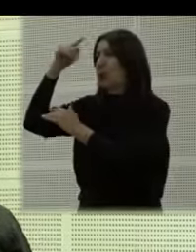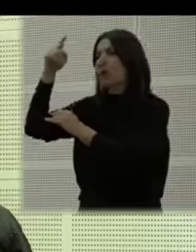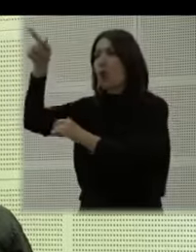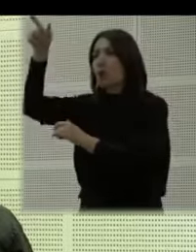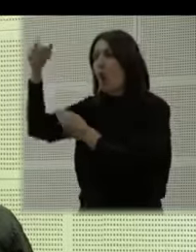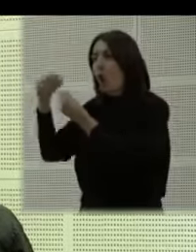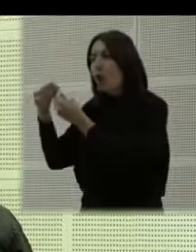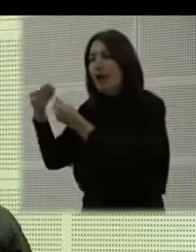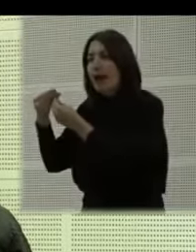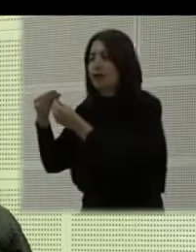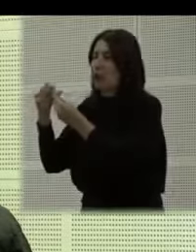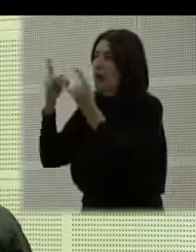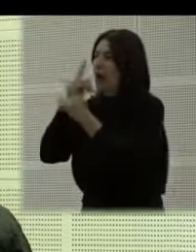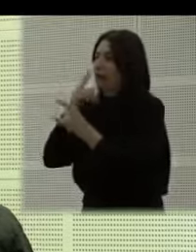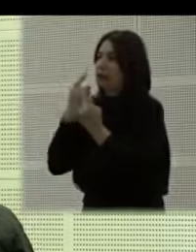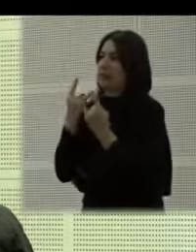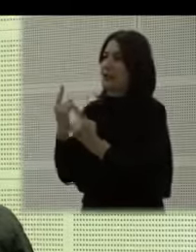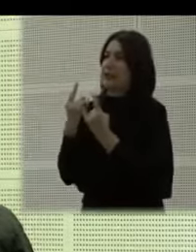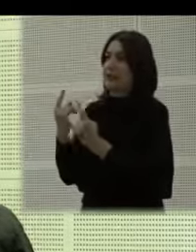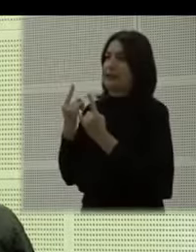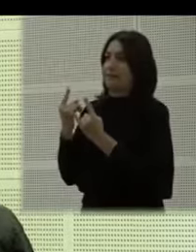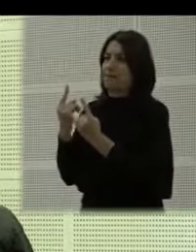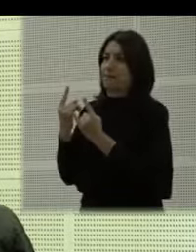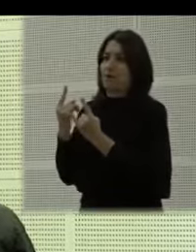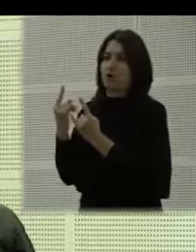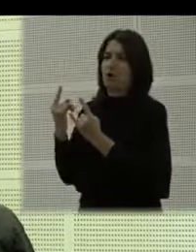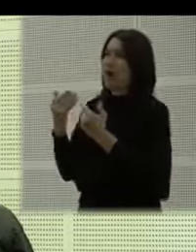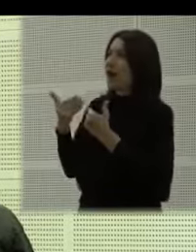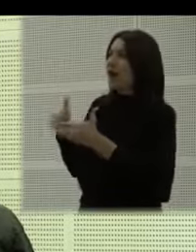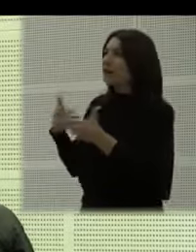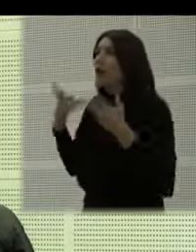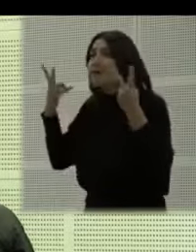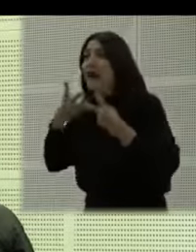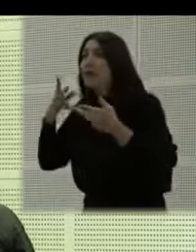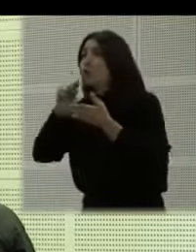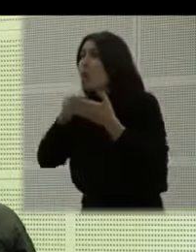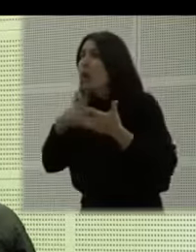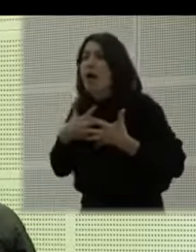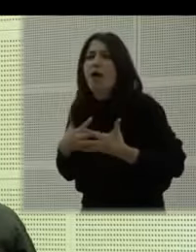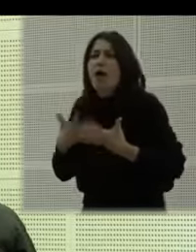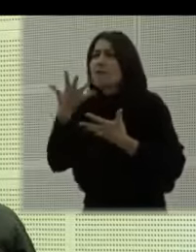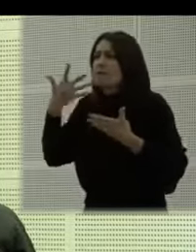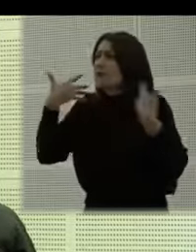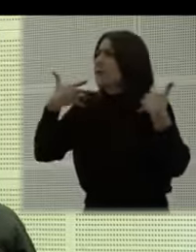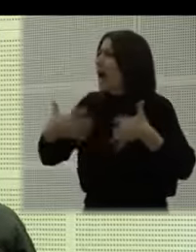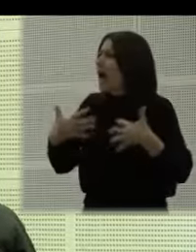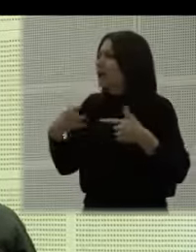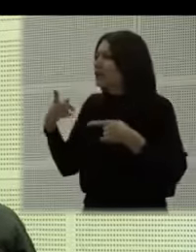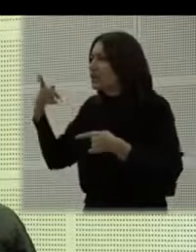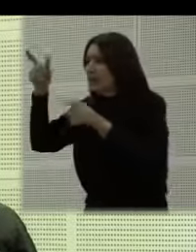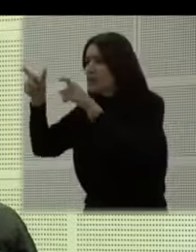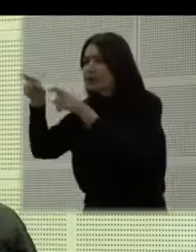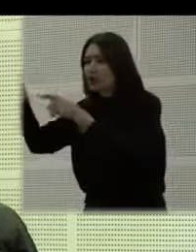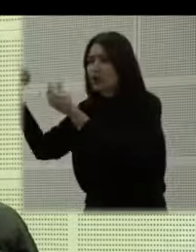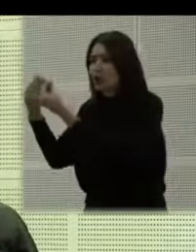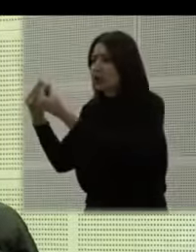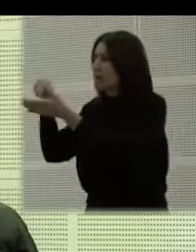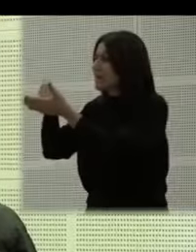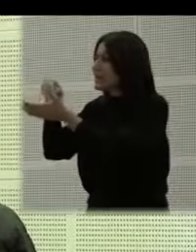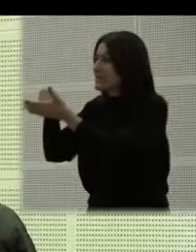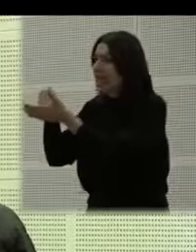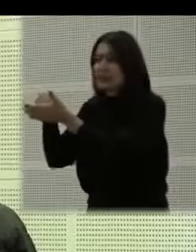scuola, cioè proprio gli studi che erano la mia passione. Per fortuna invece ho